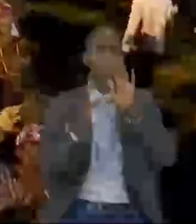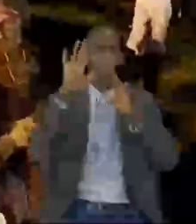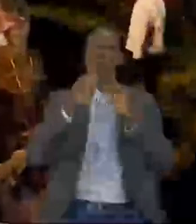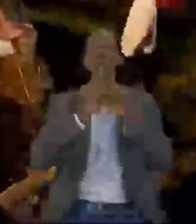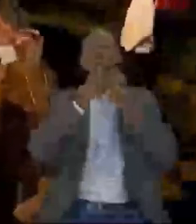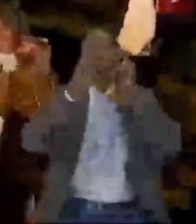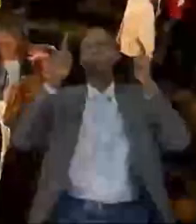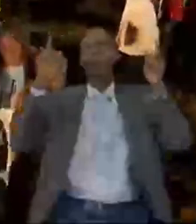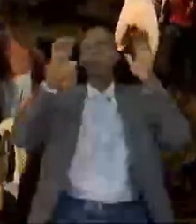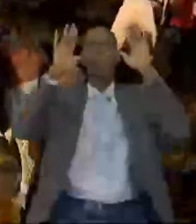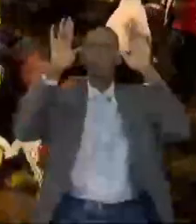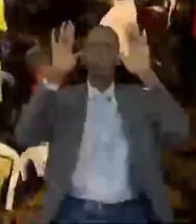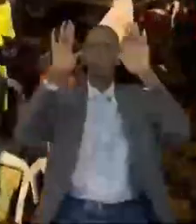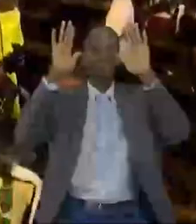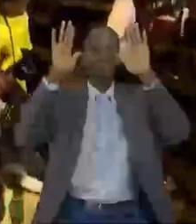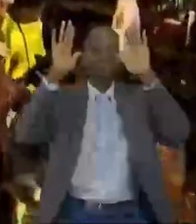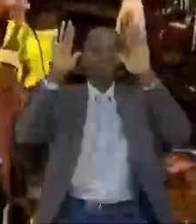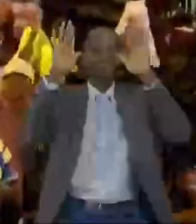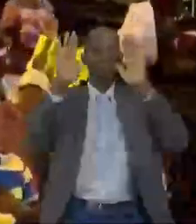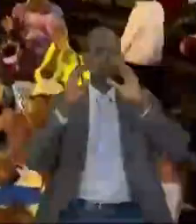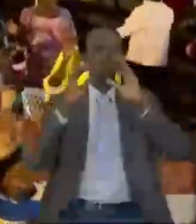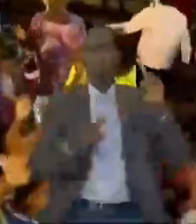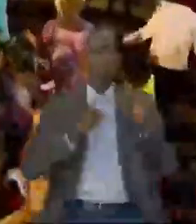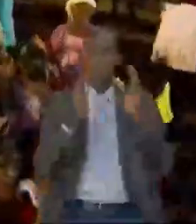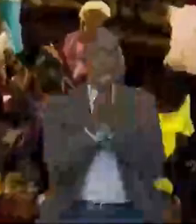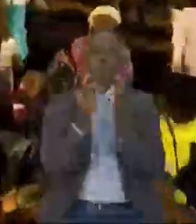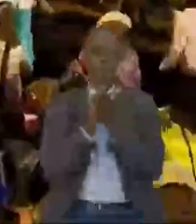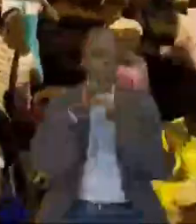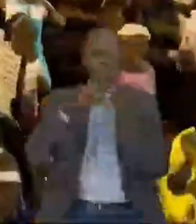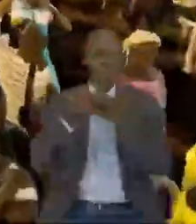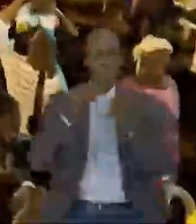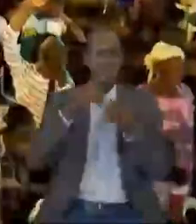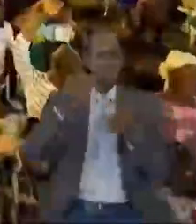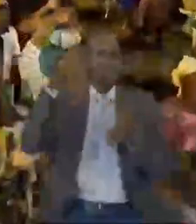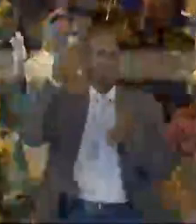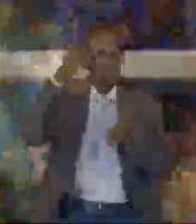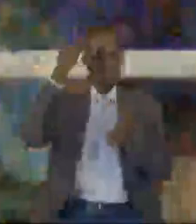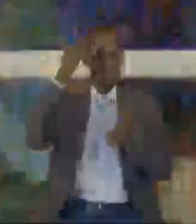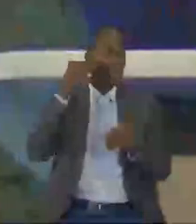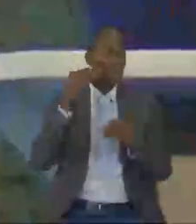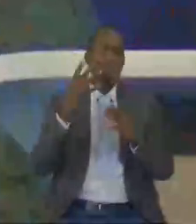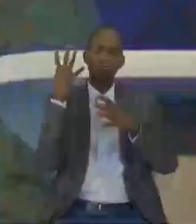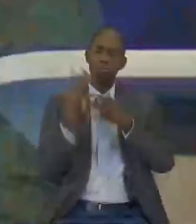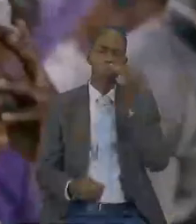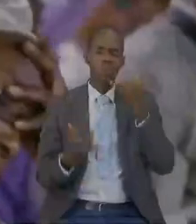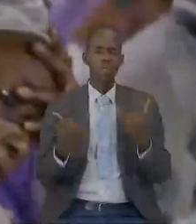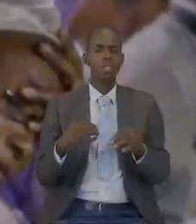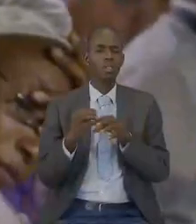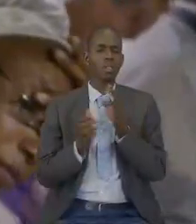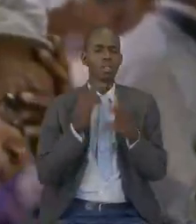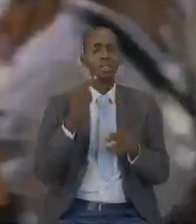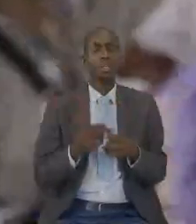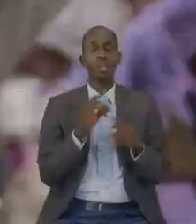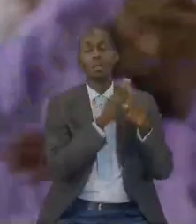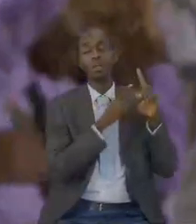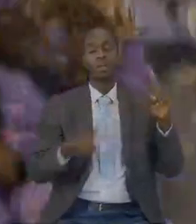manifestes ta puissance dynamique. Seigneur, je prie problèmes dans la tête disparaissent maintenant au